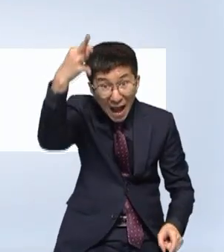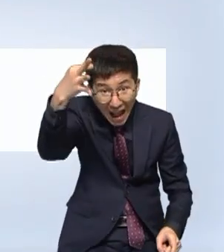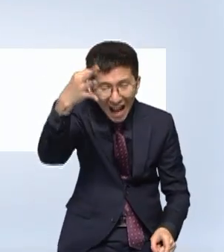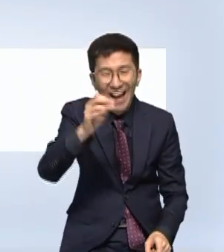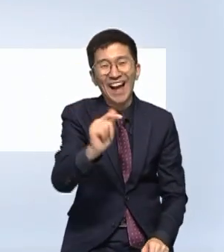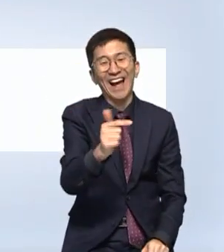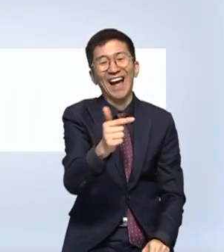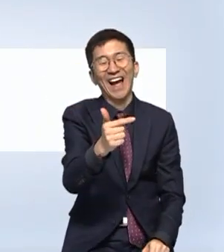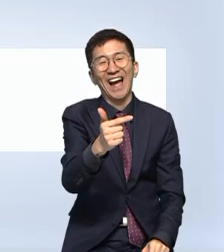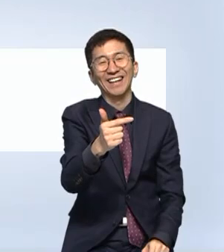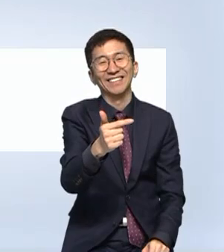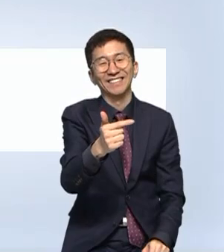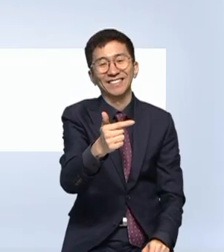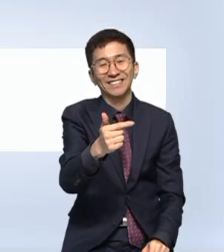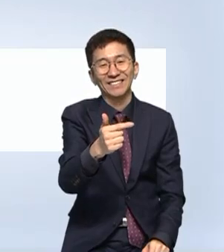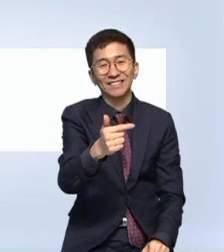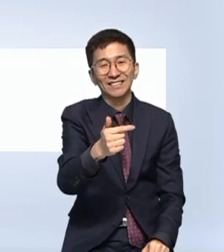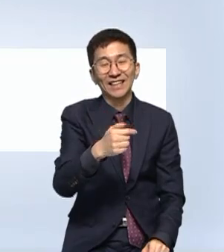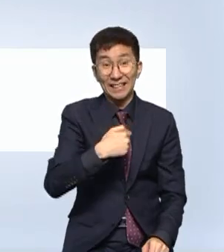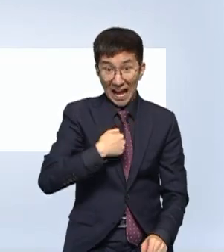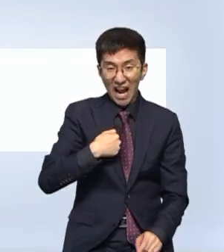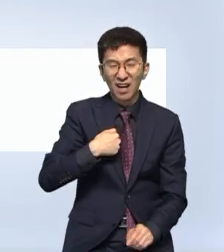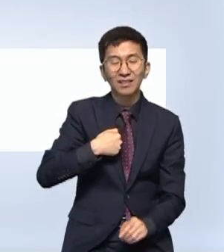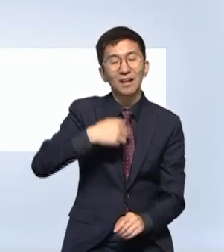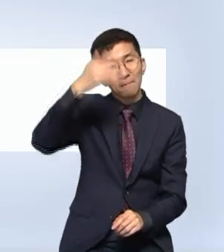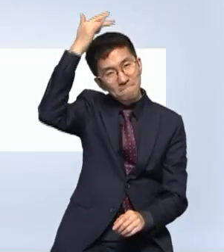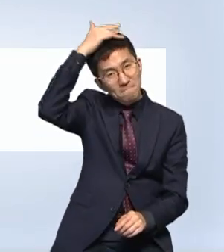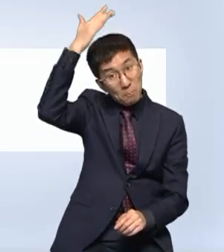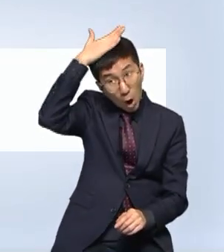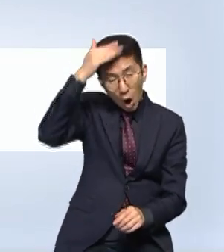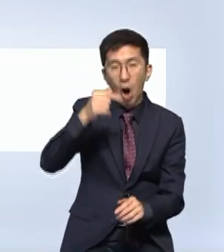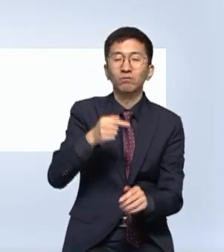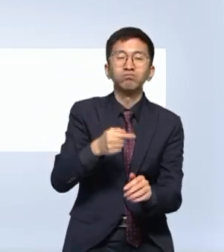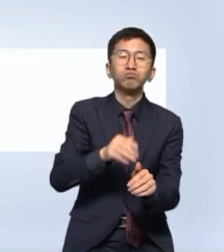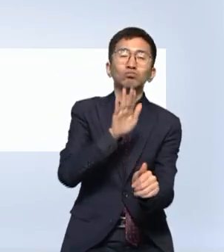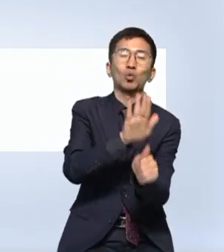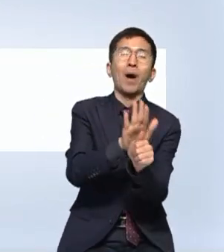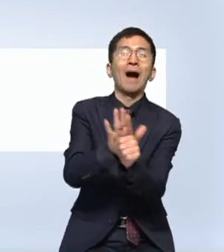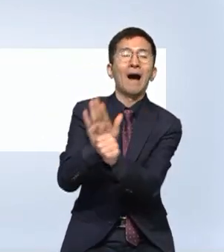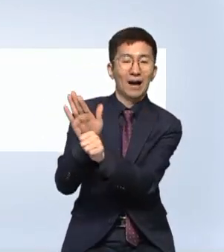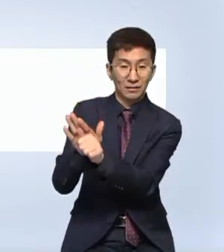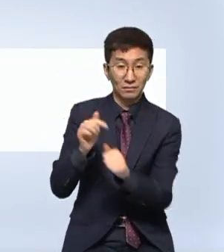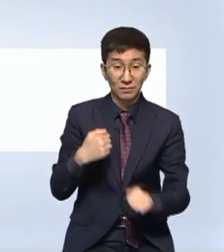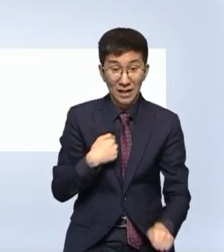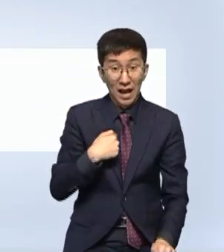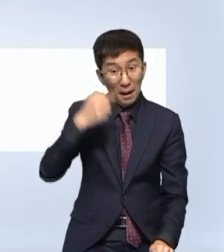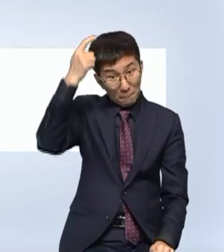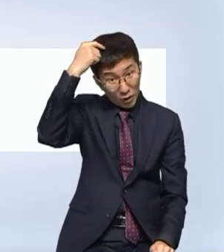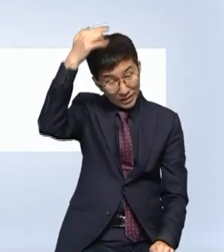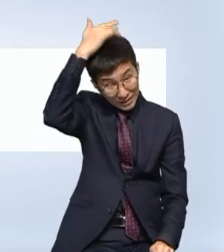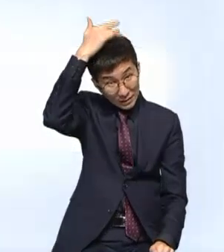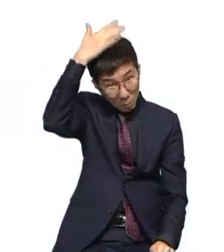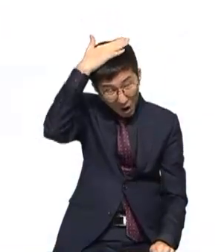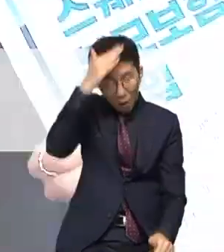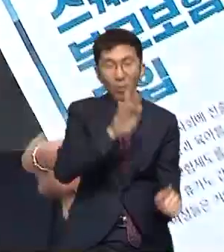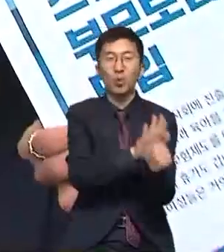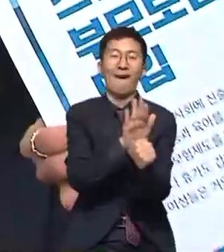너? 이재명은 심는 겁니다. 심는다 이재명. 나의 머리를